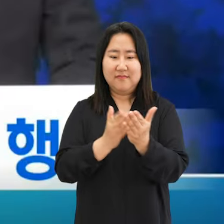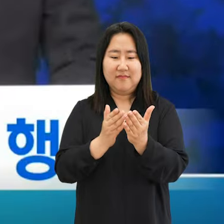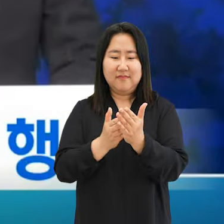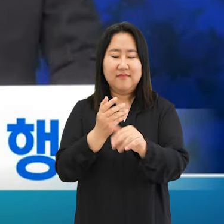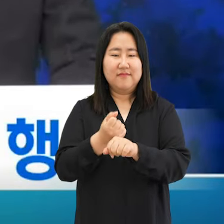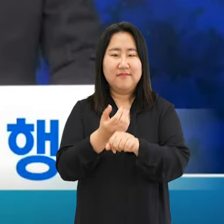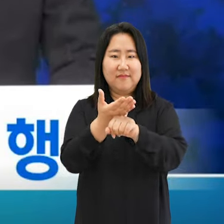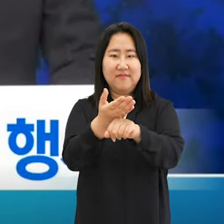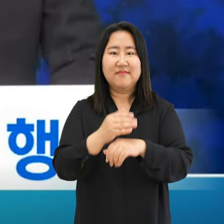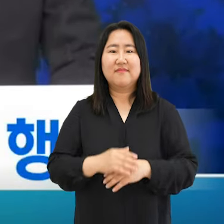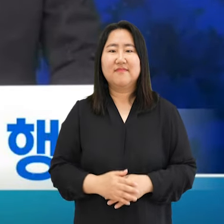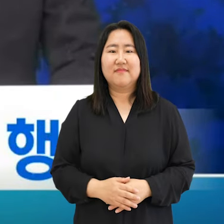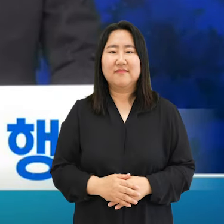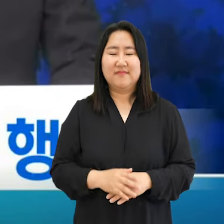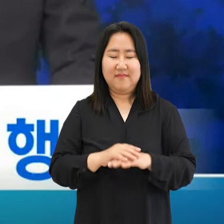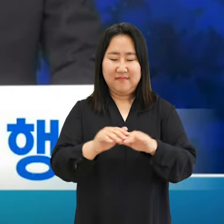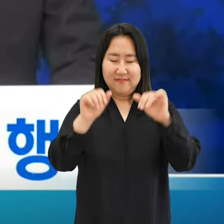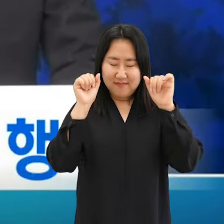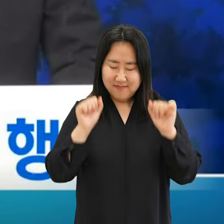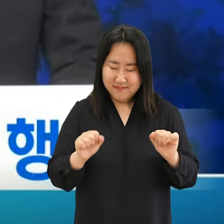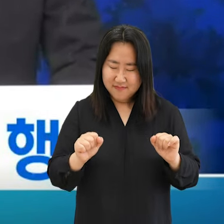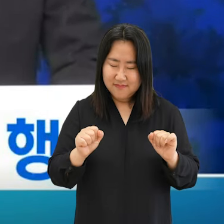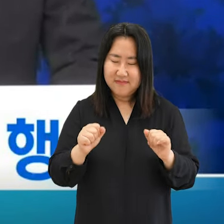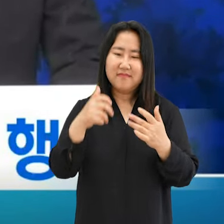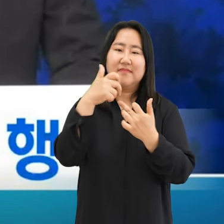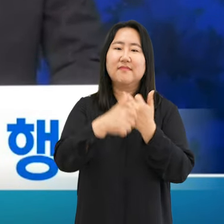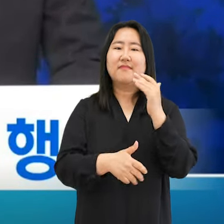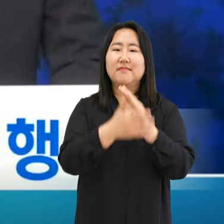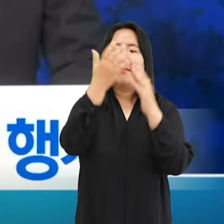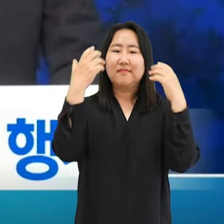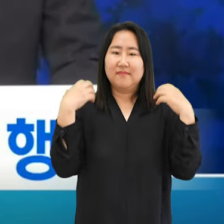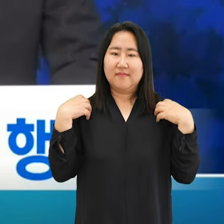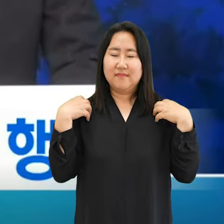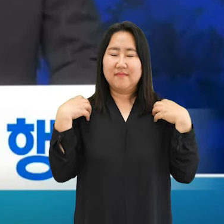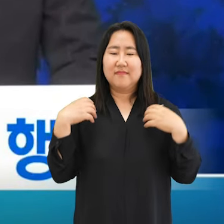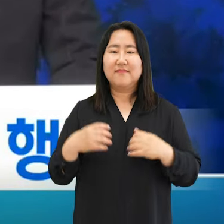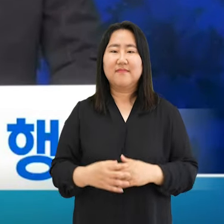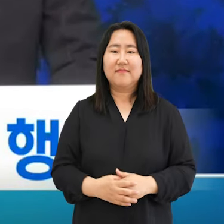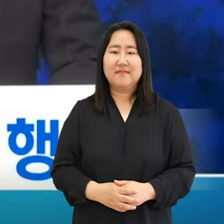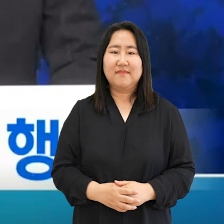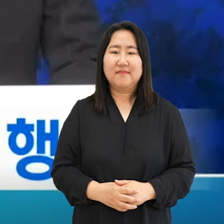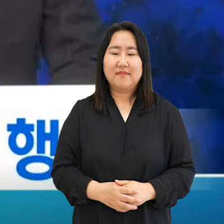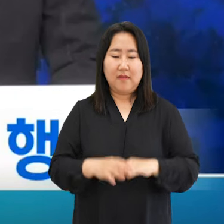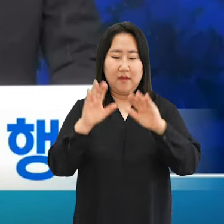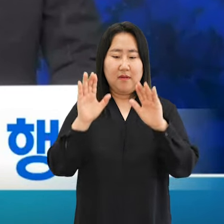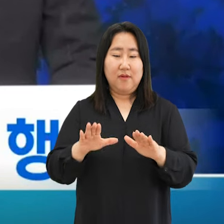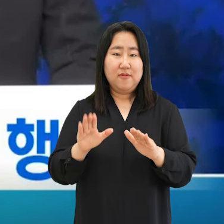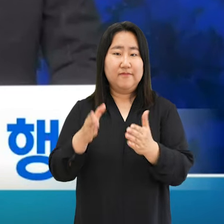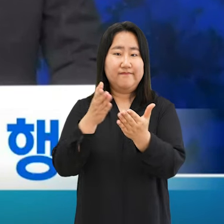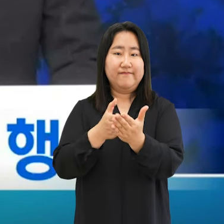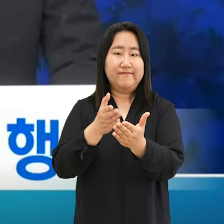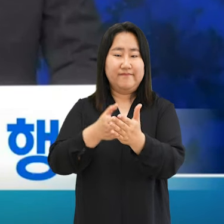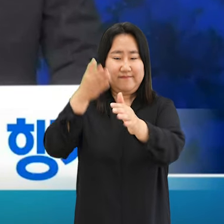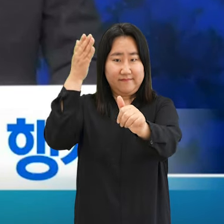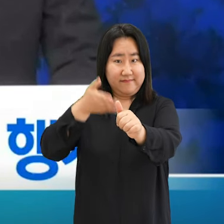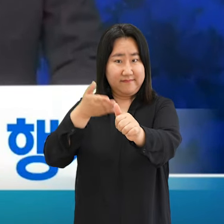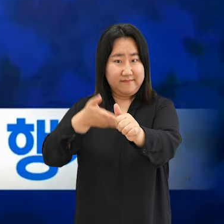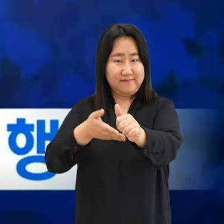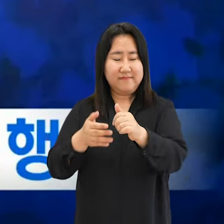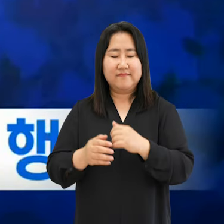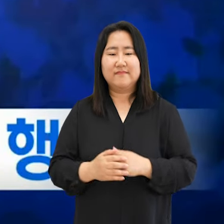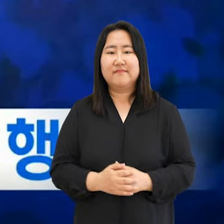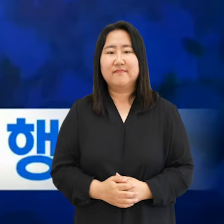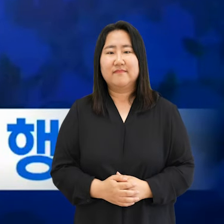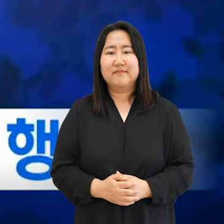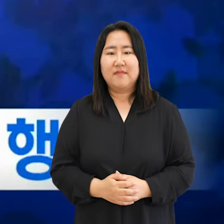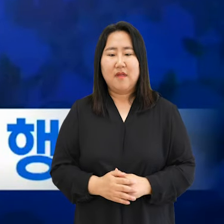안녕하십니까? 네, 안녕하세요. 서귀포시청입니다. 네, 오늘 준비한 소식 전해주시죠.